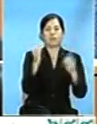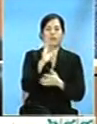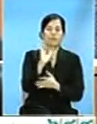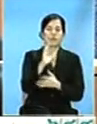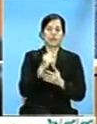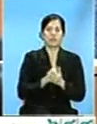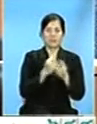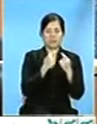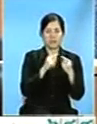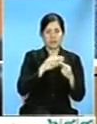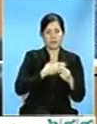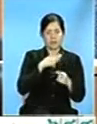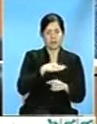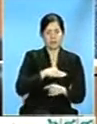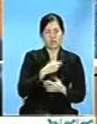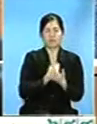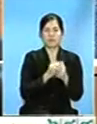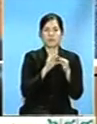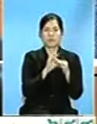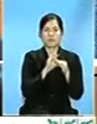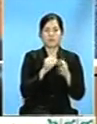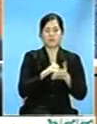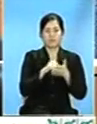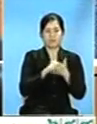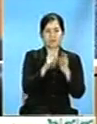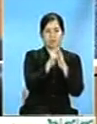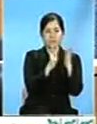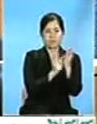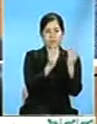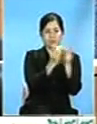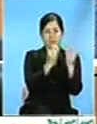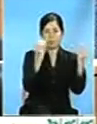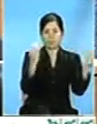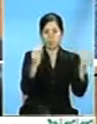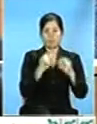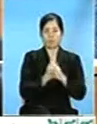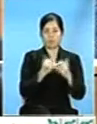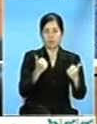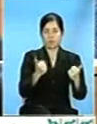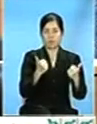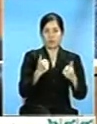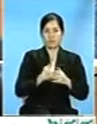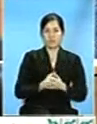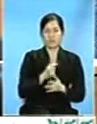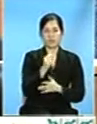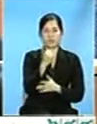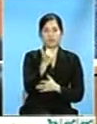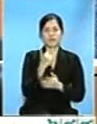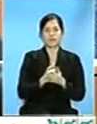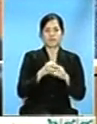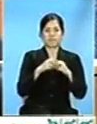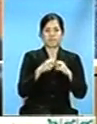แต่ผมเกรงว่าการแก้ไขรัฐธรรมนูญครั้งนี้มาตรานี้จะทำให้เกิดปัญห